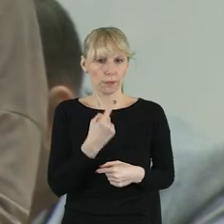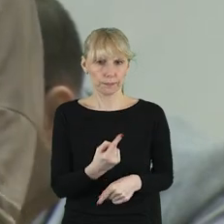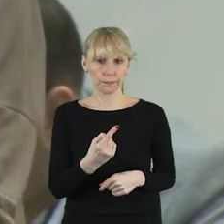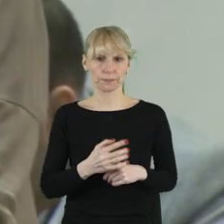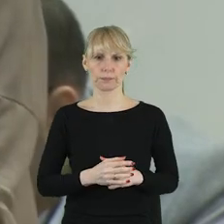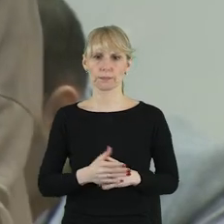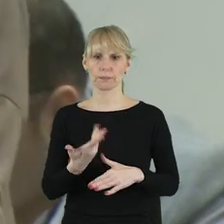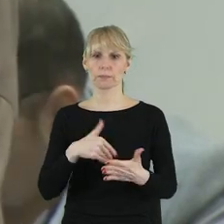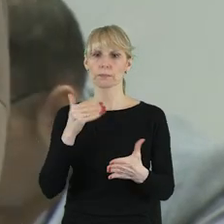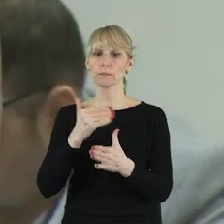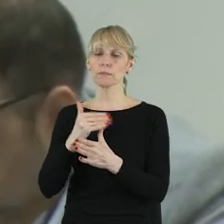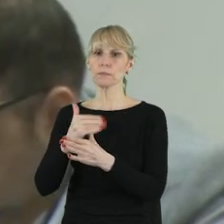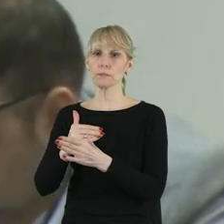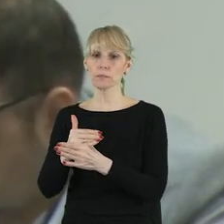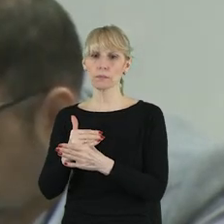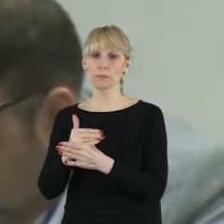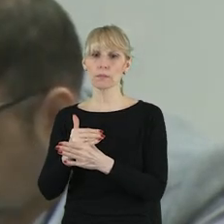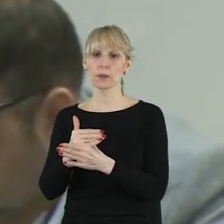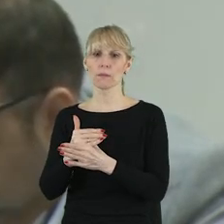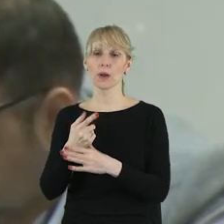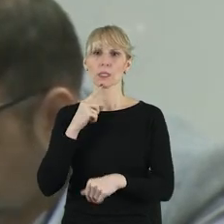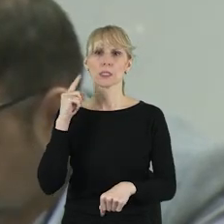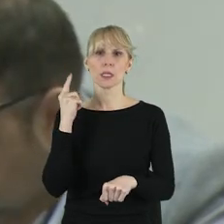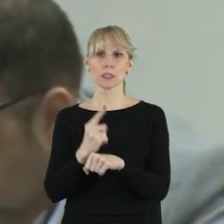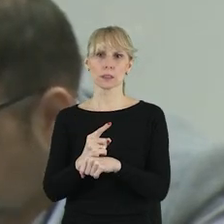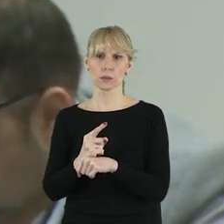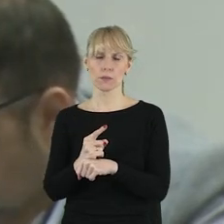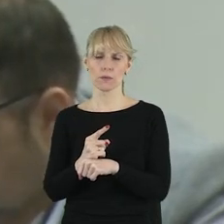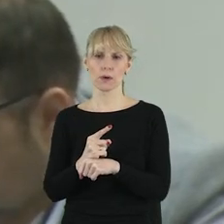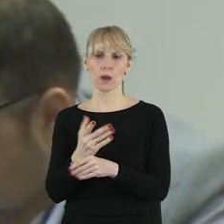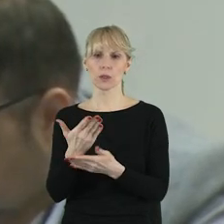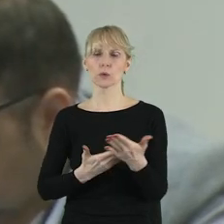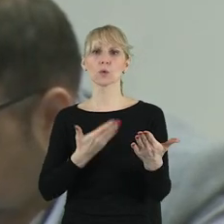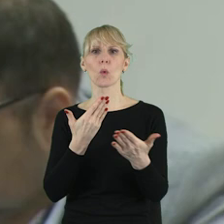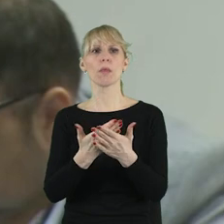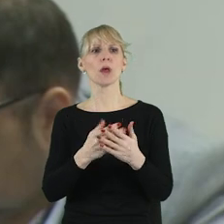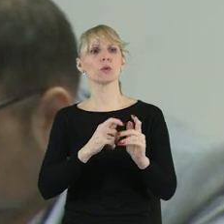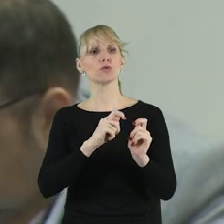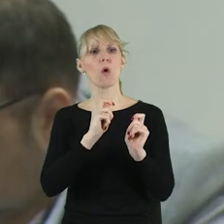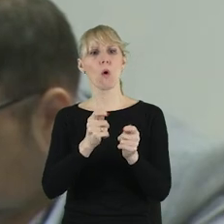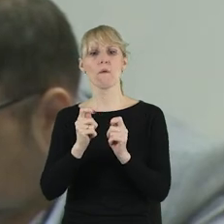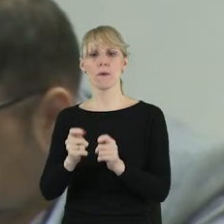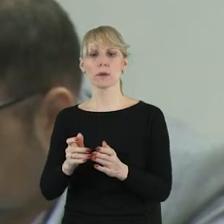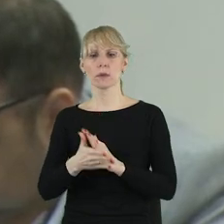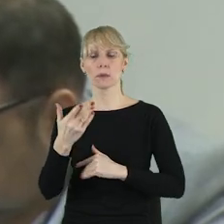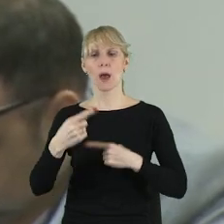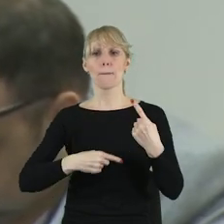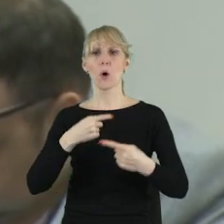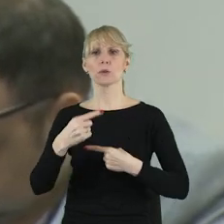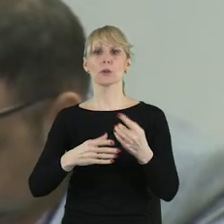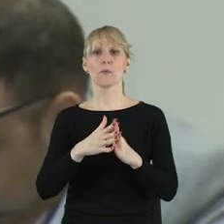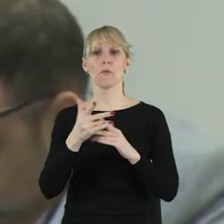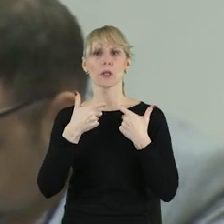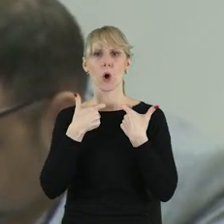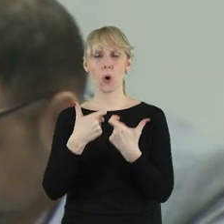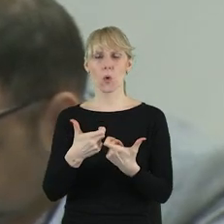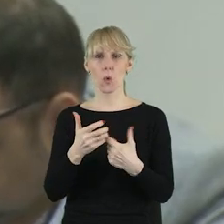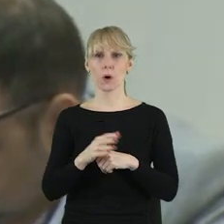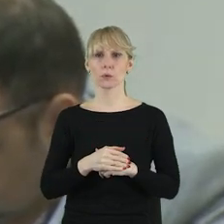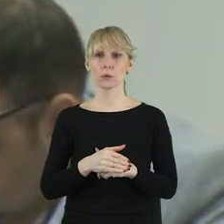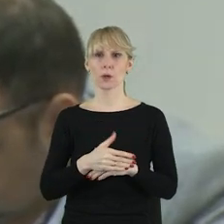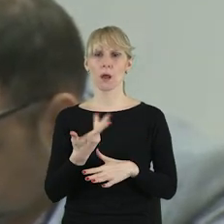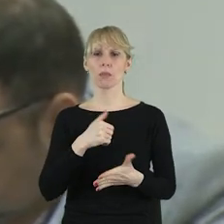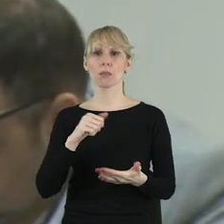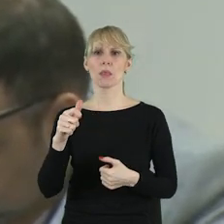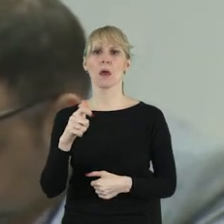zadecydowała, składając ofertę na postępowanie ogłoszone na wynajem powierzchni, przez jaki okres czasu